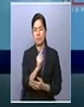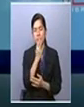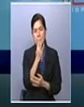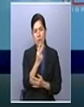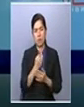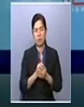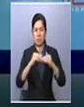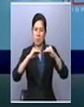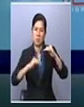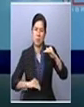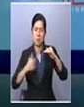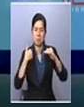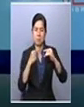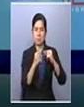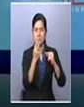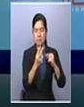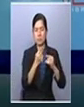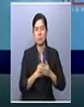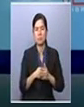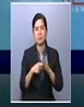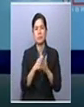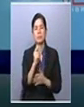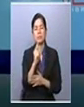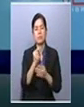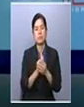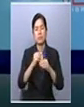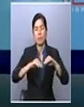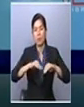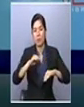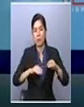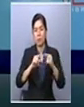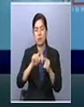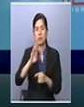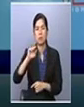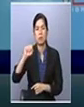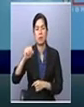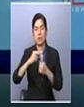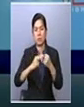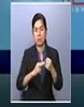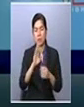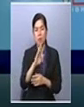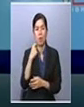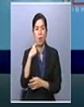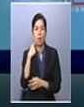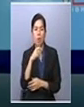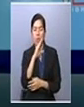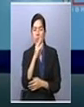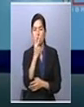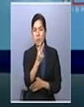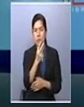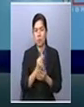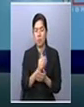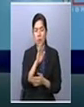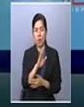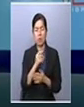ต่ำกว่าการไปลิสต์ในตลาดหุ้นอื่นๆคือจะอยู่ที่ประมาณ400,000เหรียญฮ่องกงในขณะที่ถ้าสมมุติว่าไปลิสต์ในตลาดหุ้นเซี่ยงไฮ้หรือต